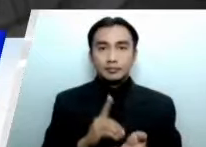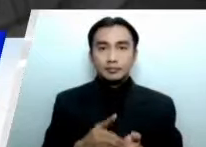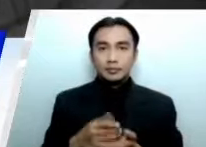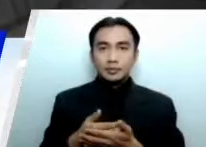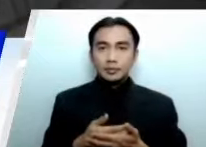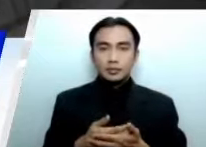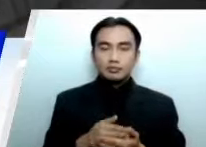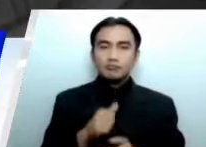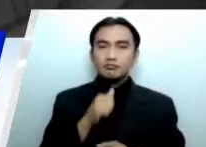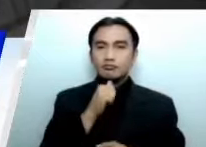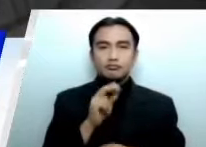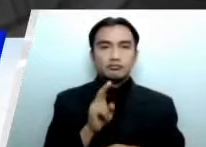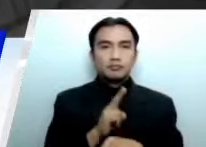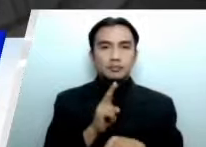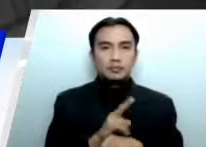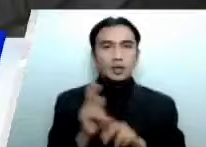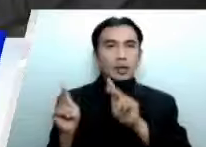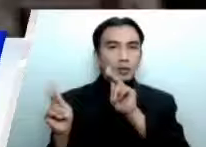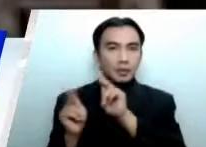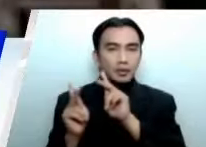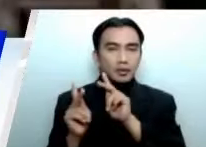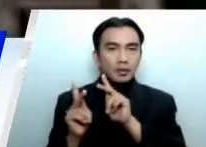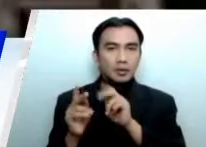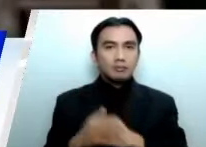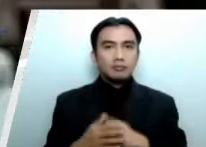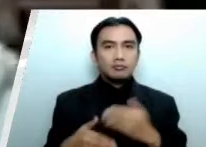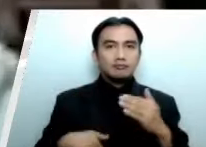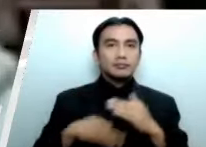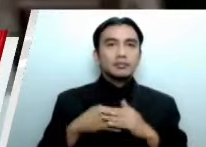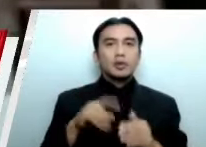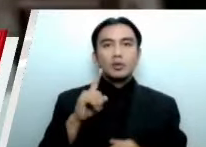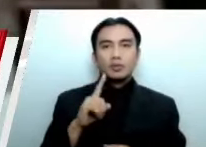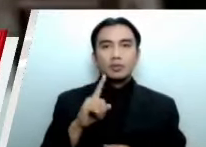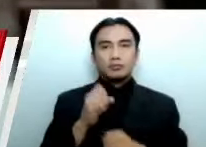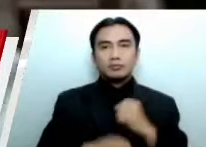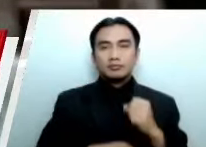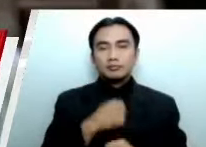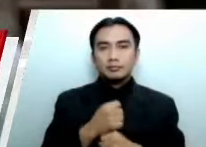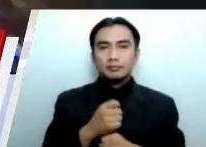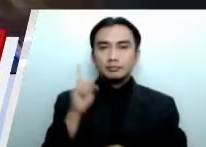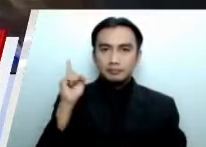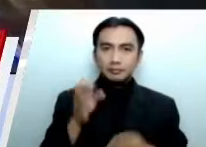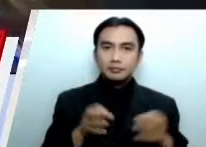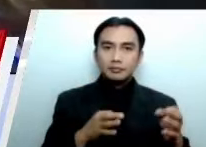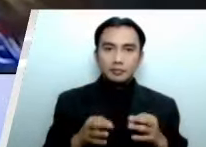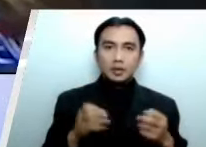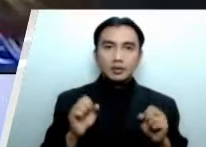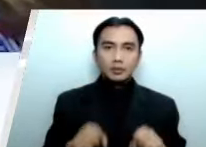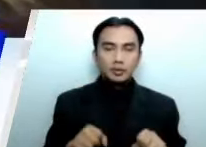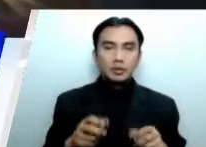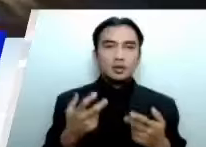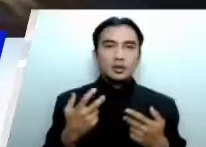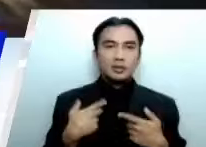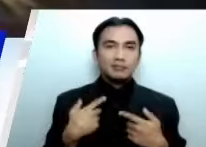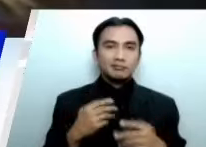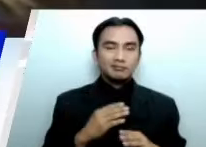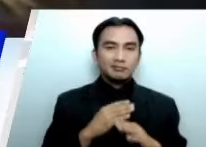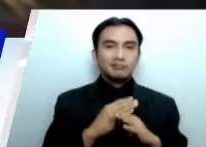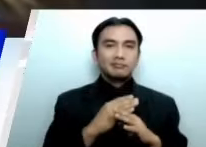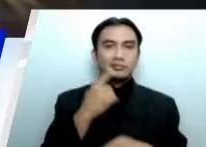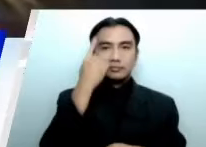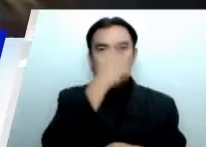mga sanggol na hindi pa umaabot ng isang taon. Suffocation, maaring strangulation po. Itong baby na nasa video, more or less, more than